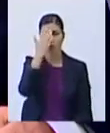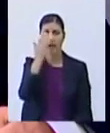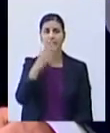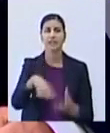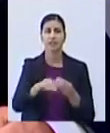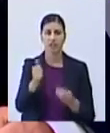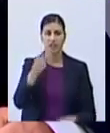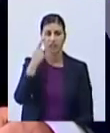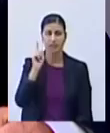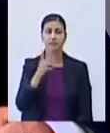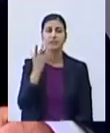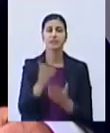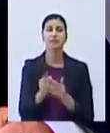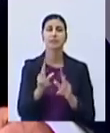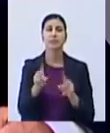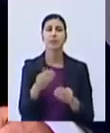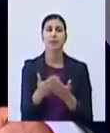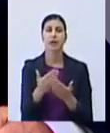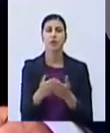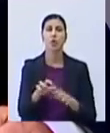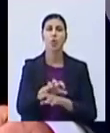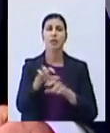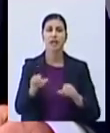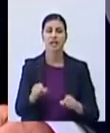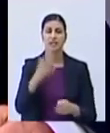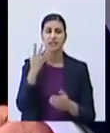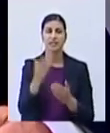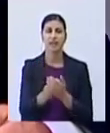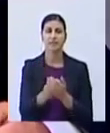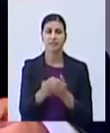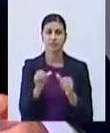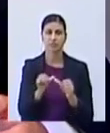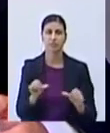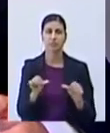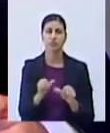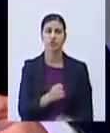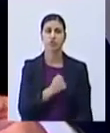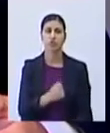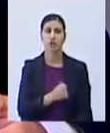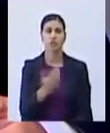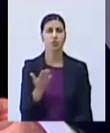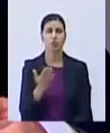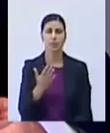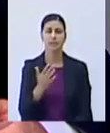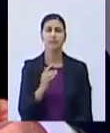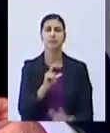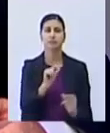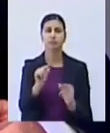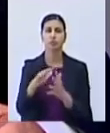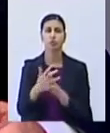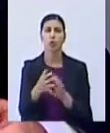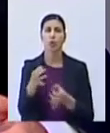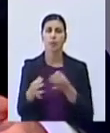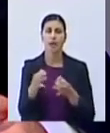ყველა გვახსოვს. ჩვენ თავისი დაპირებებით, მათ შორის ოლიგარქი თავისი იმ გარშემორტყმული ჯარით, რომელიც დადიოდა სოფელ-სოფელ და